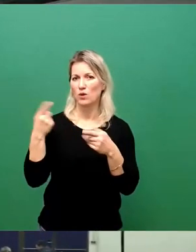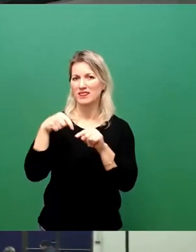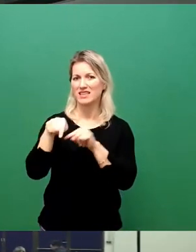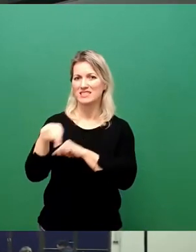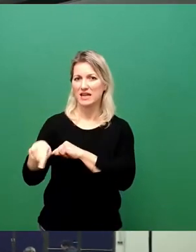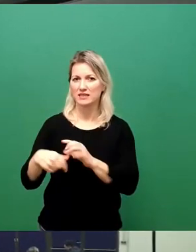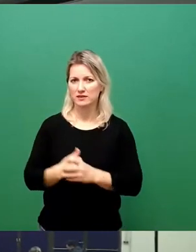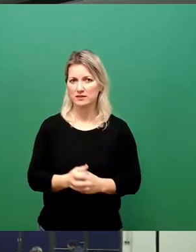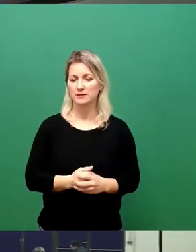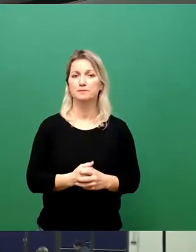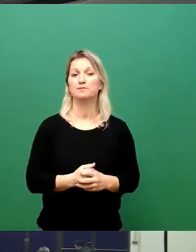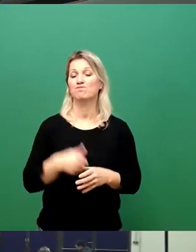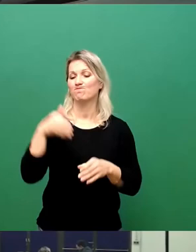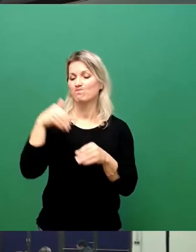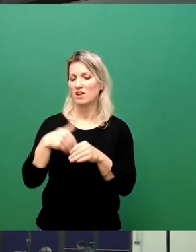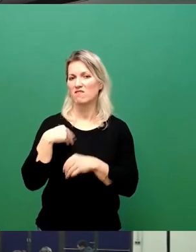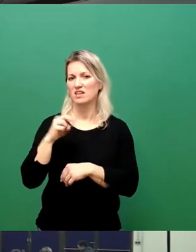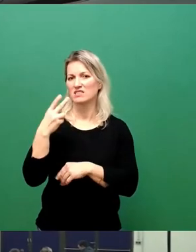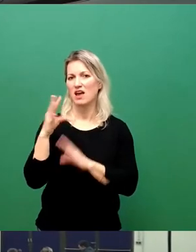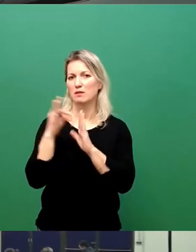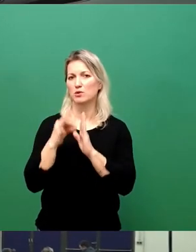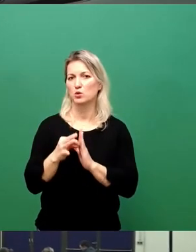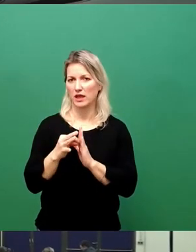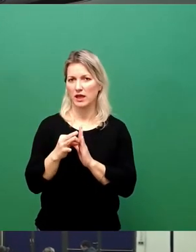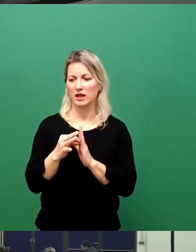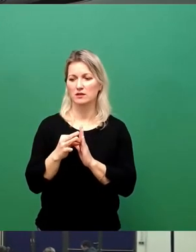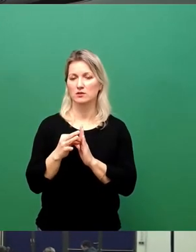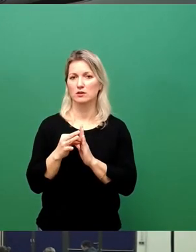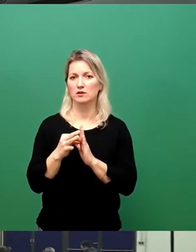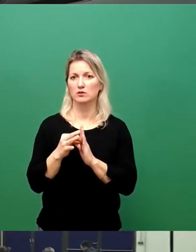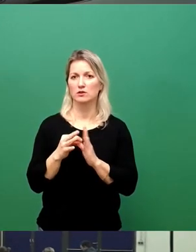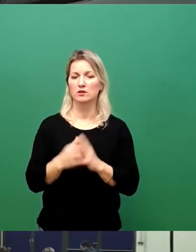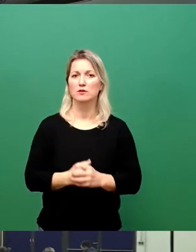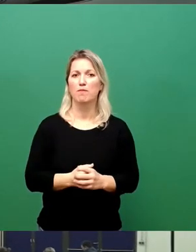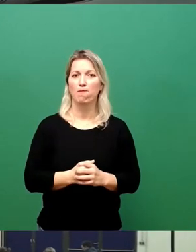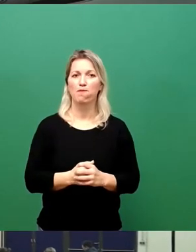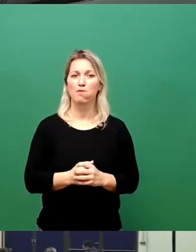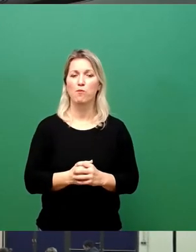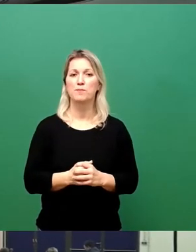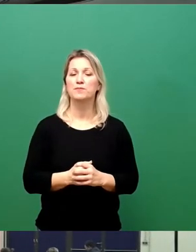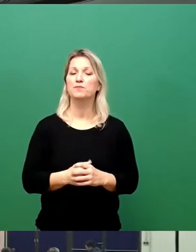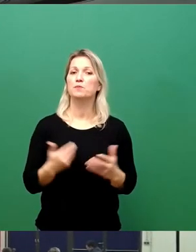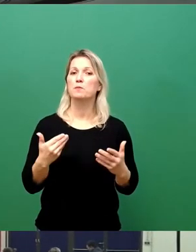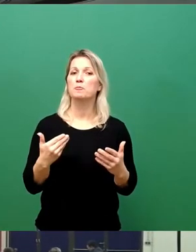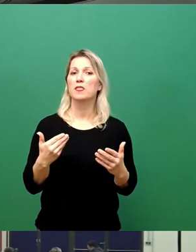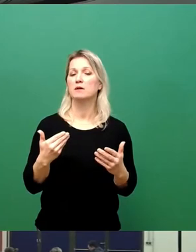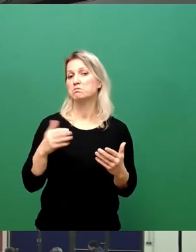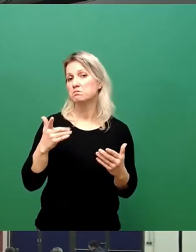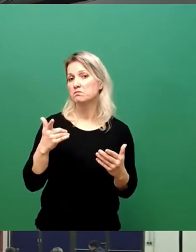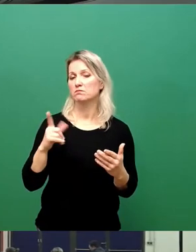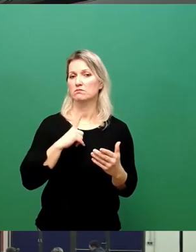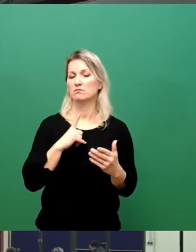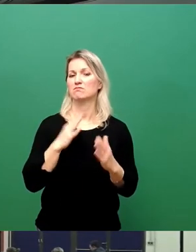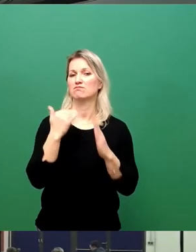zwei Punkten gegliedert, so auch uns ja eingebracht und vorgestellt und auch punktweise in der Ergänzung abzustimmen, so war